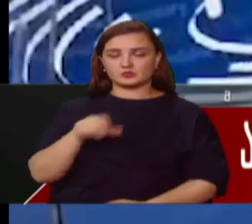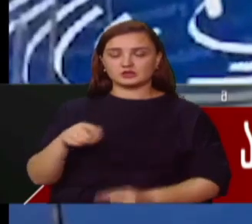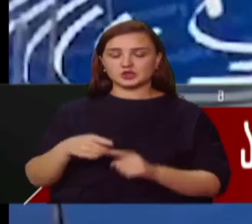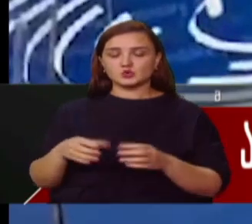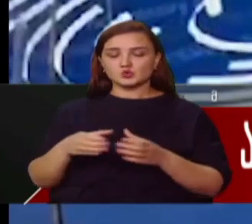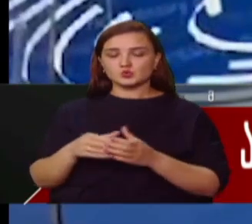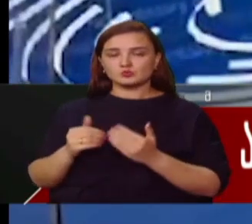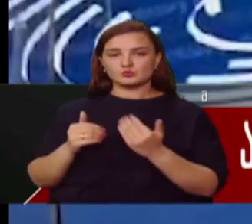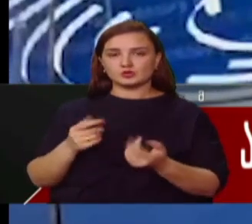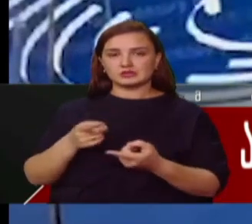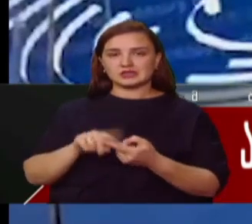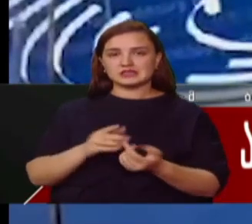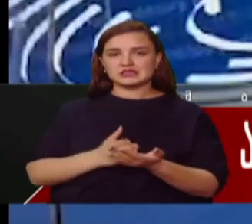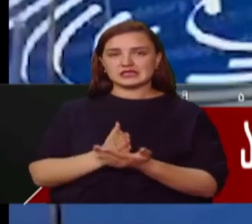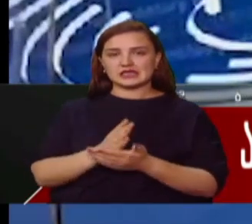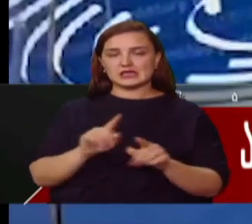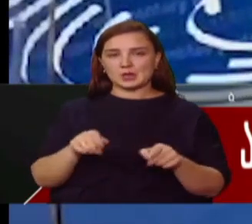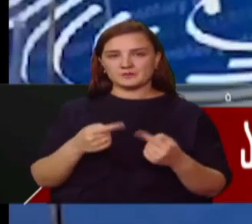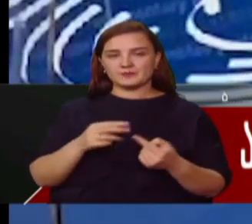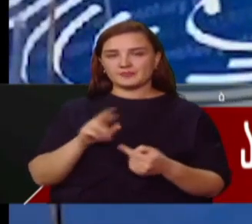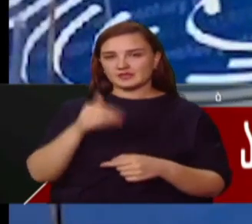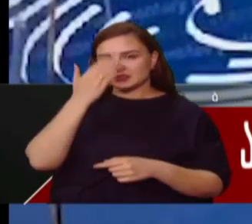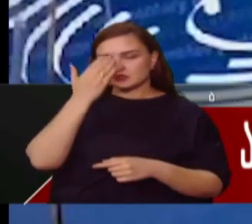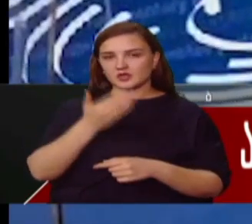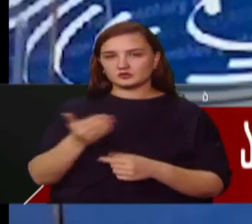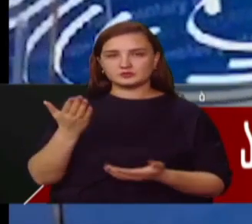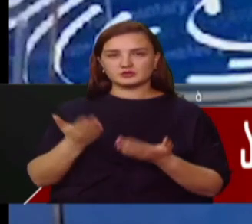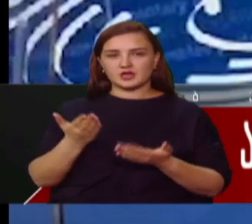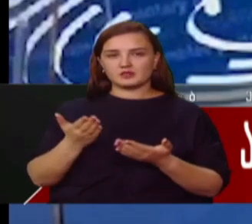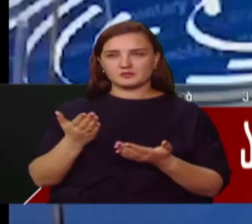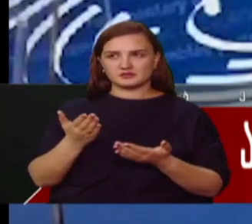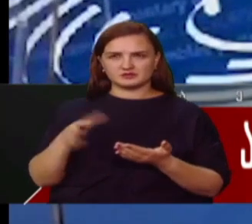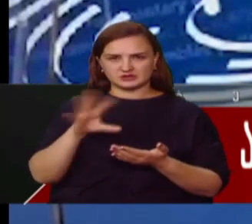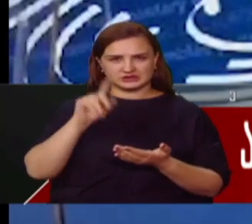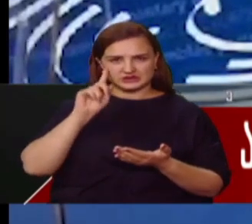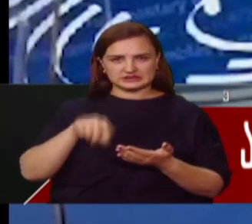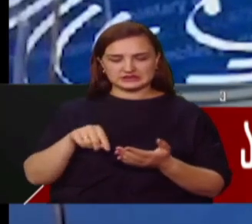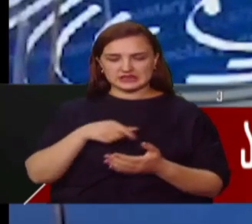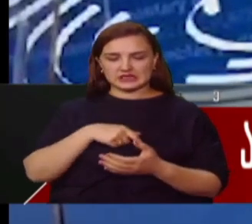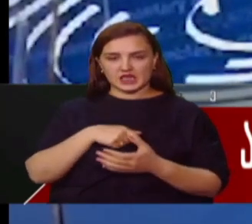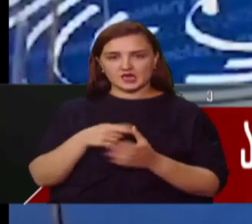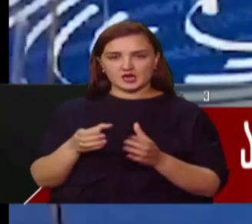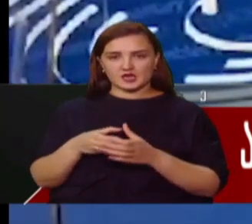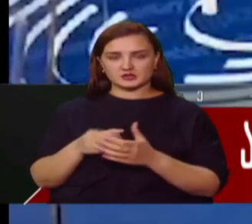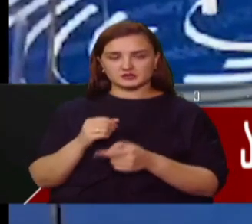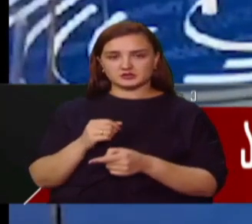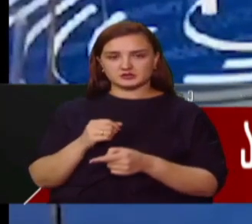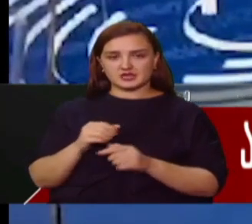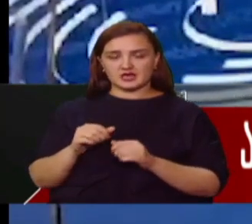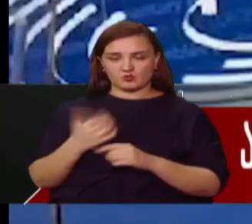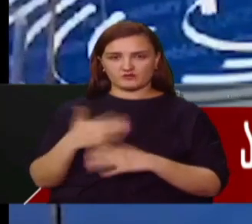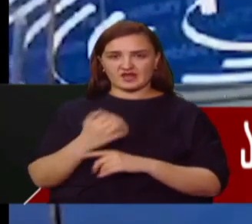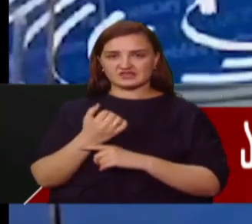ჯგუფი დაკავშირებულია სტრატეგია აღმაშენებელთან და საზოგადოებისთვის ალბათ აღარ ტოვებს კითხვებს, რომ დელეგაცია, რომელიც